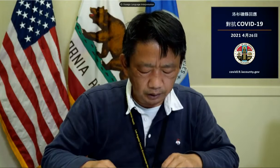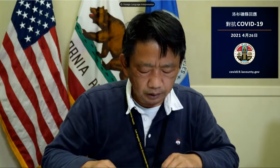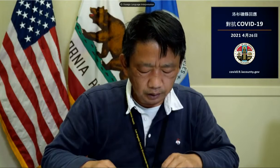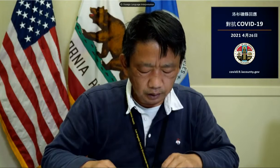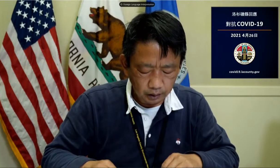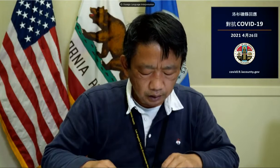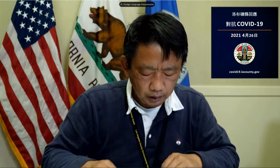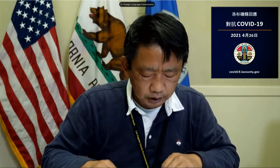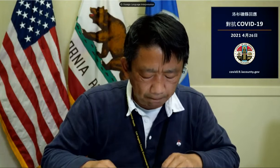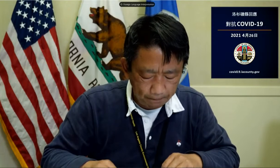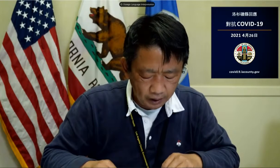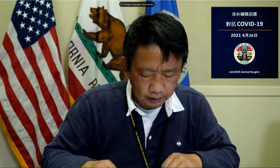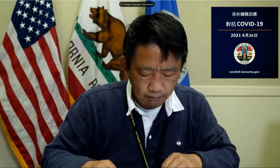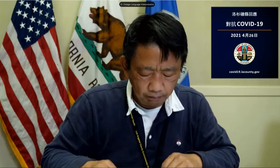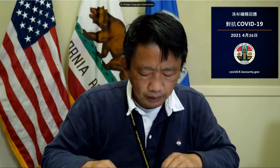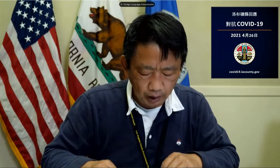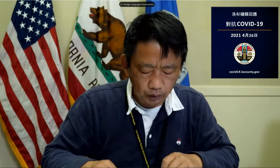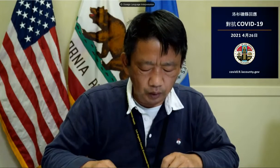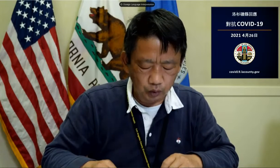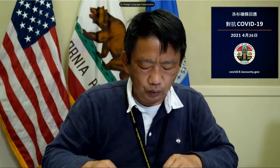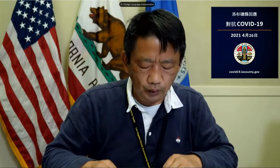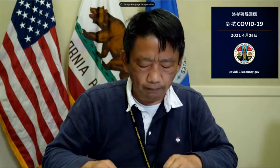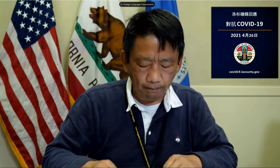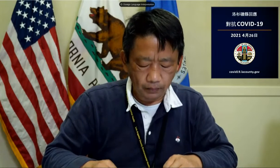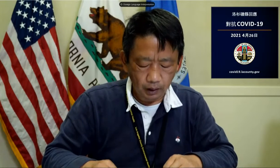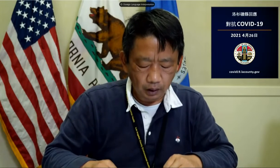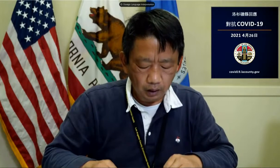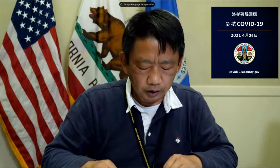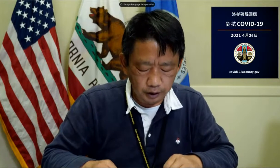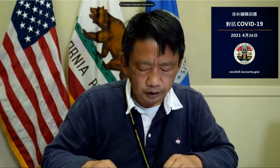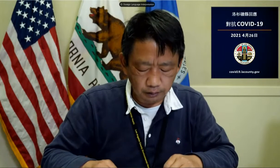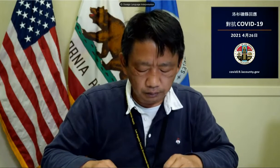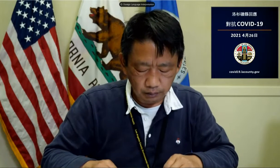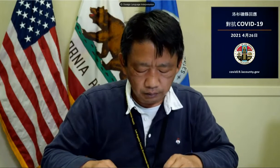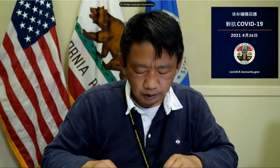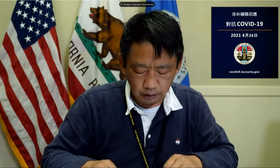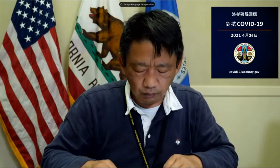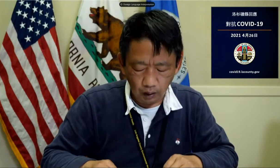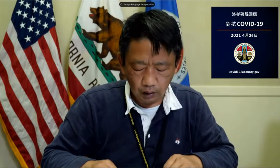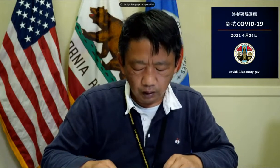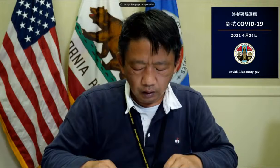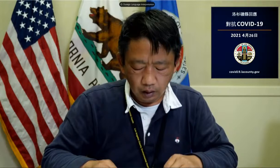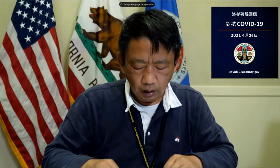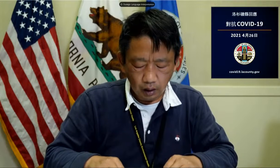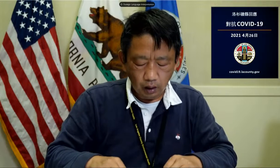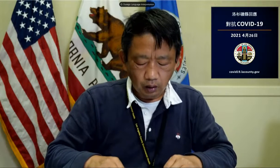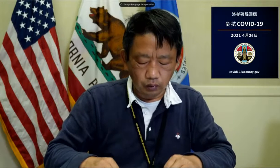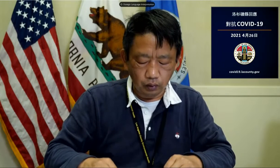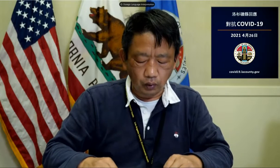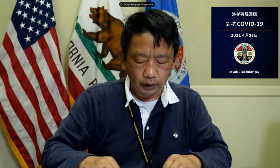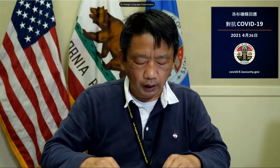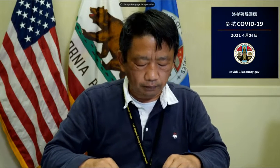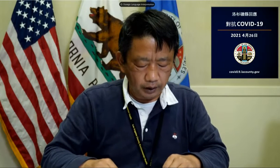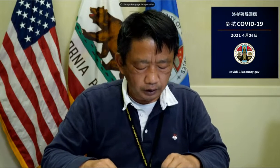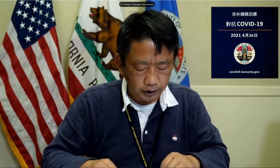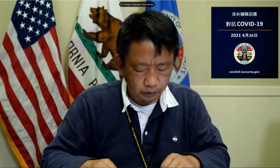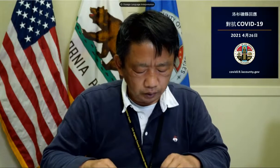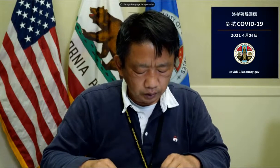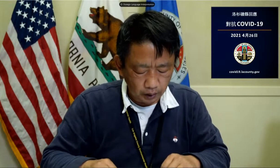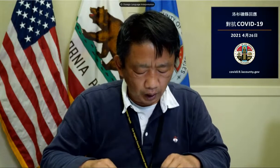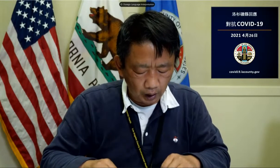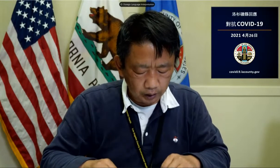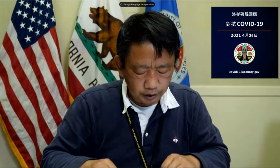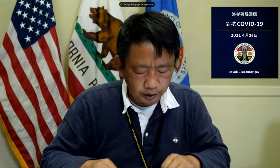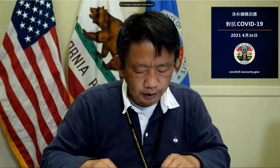生病、免于住院，甚至死亡。如果他们已接